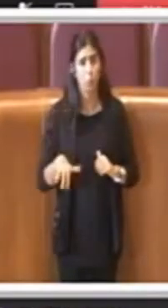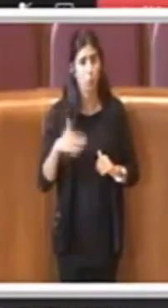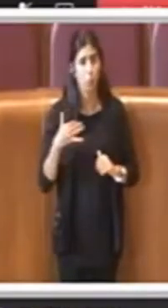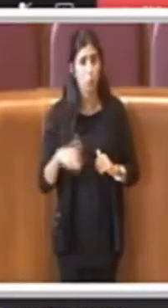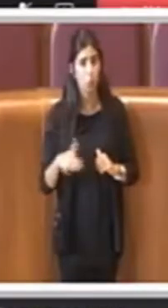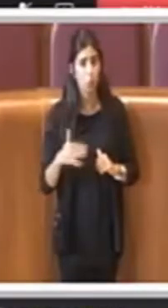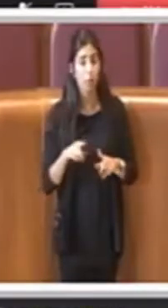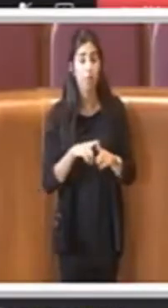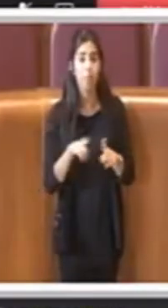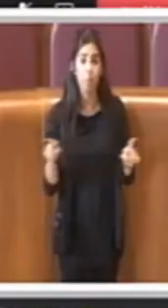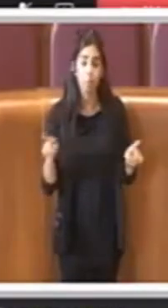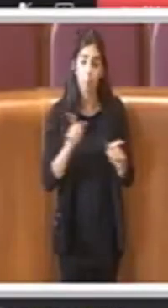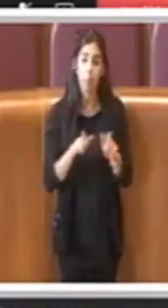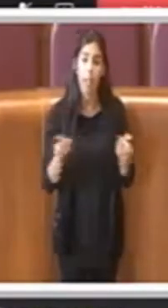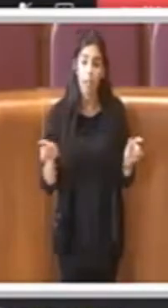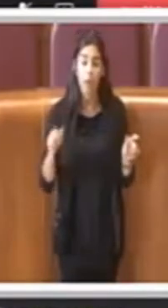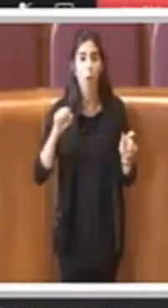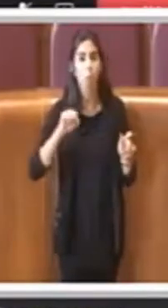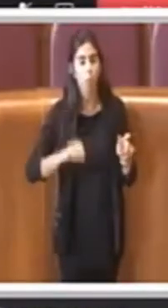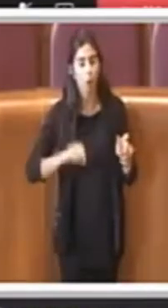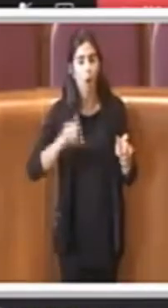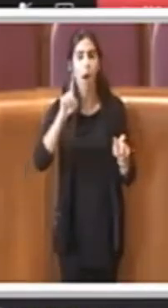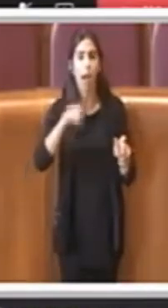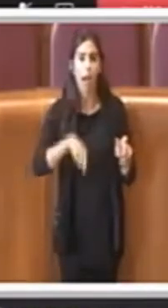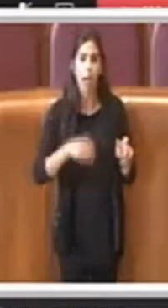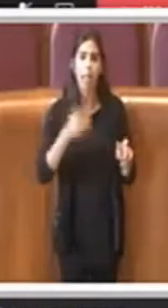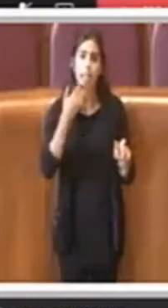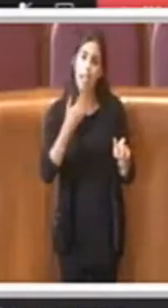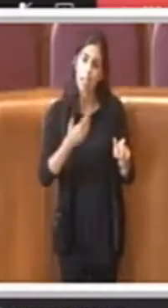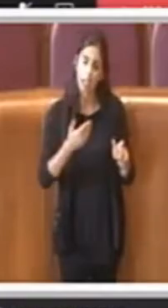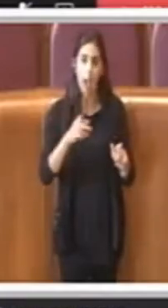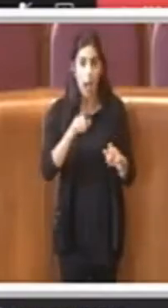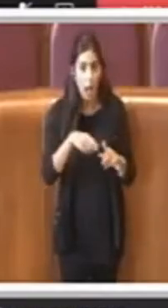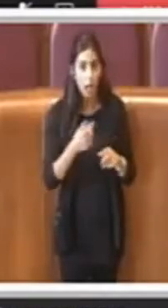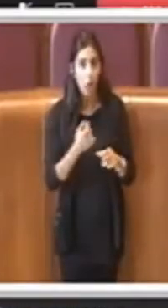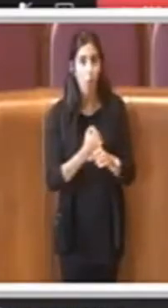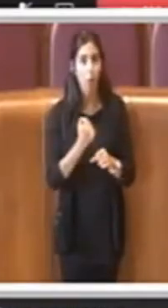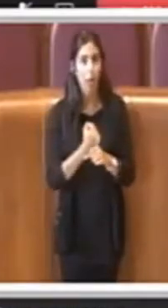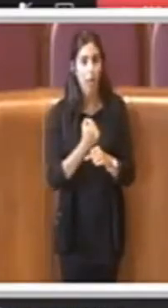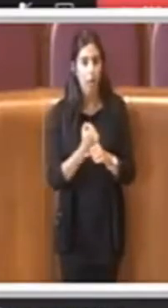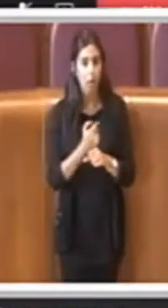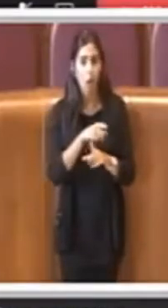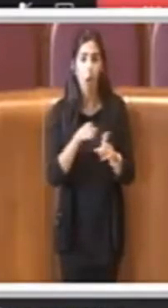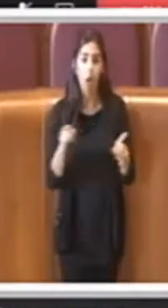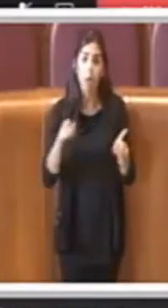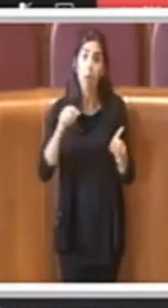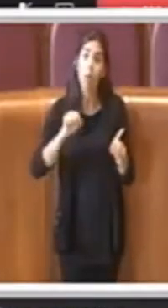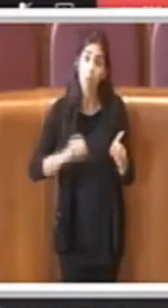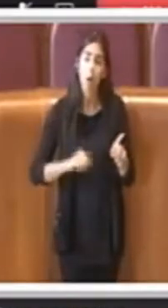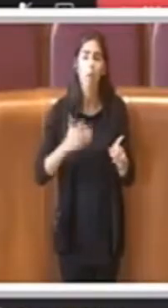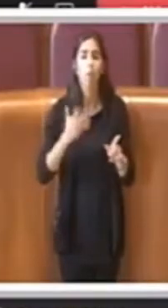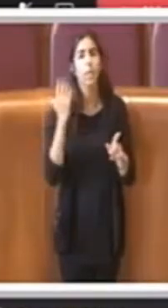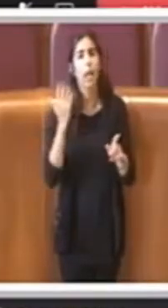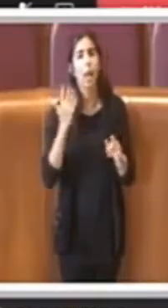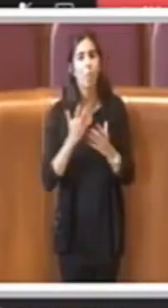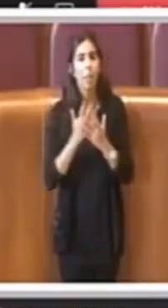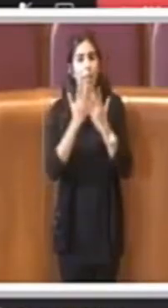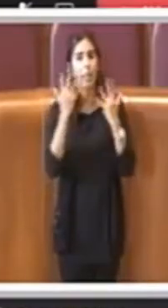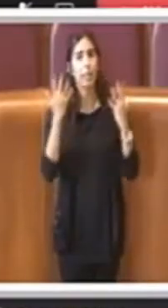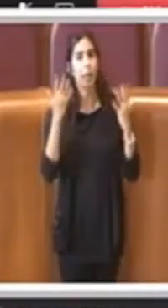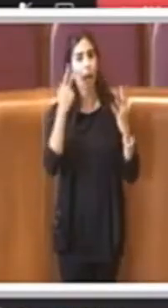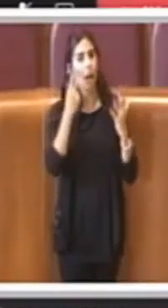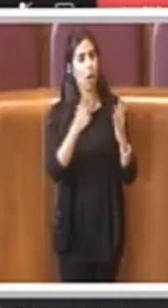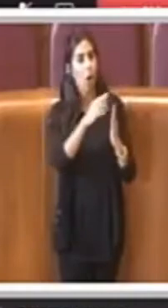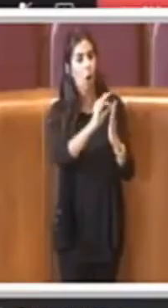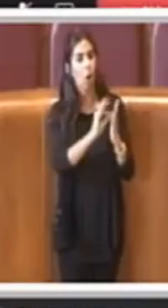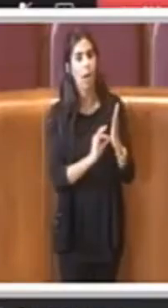potranno effettivamente, grazie anche, o anche operatori ovviamente, come dire, avere una regolamentazione più chiara di quelle che